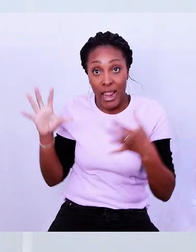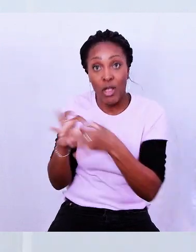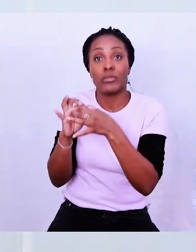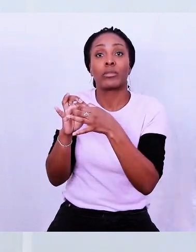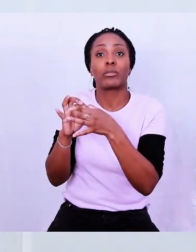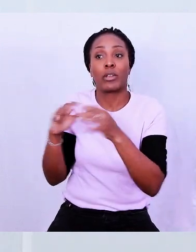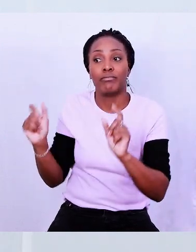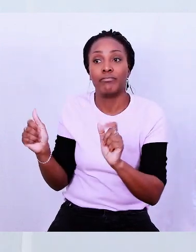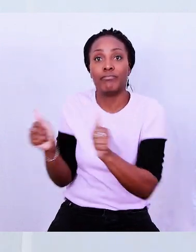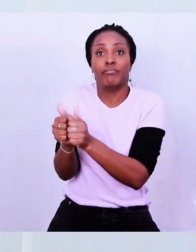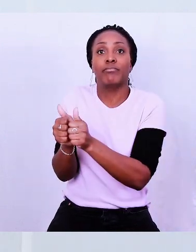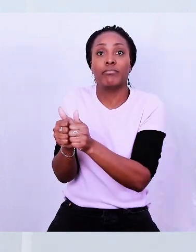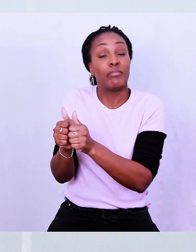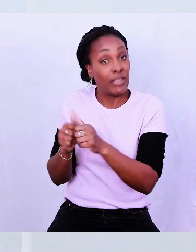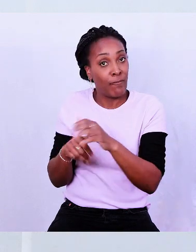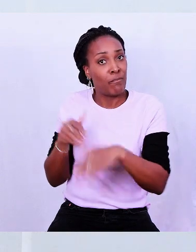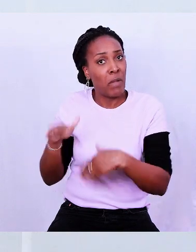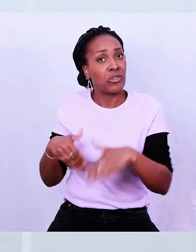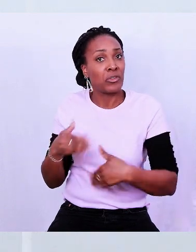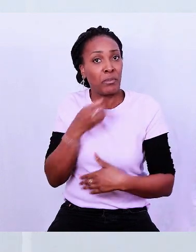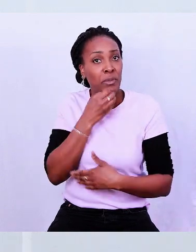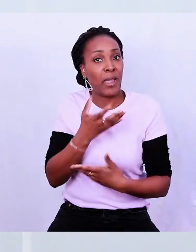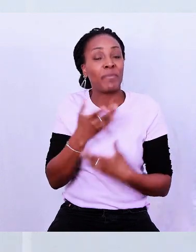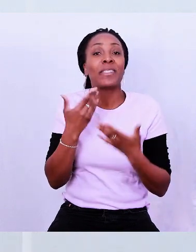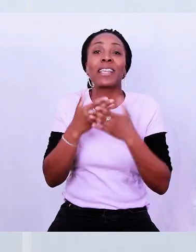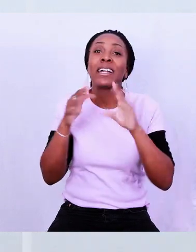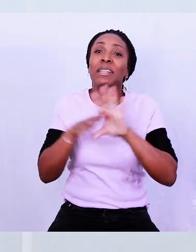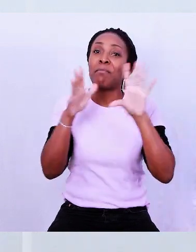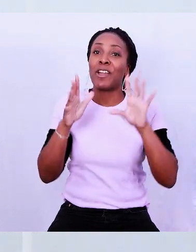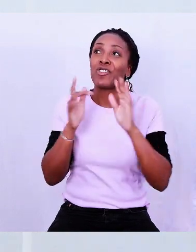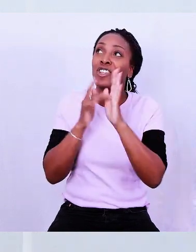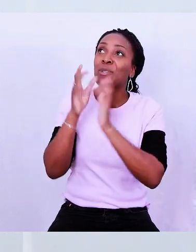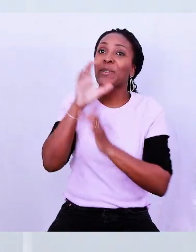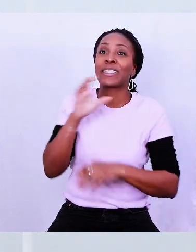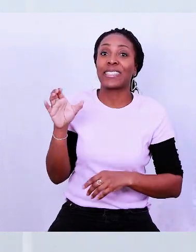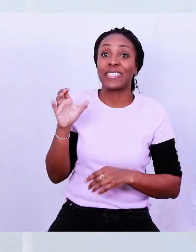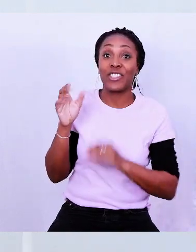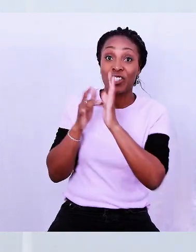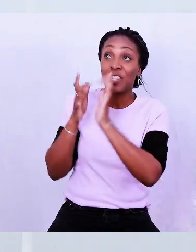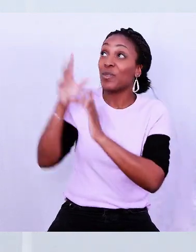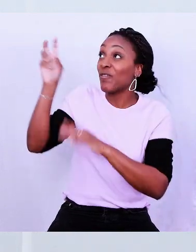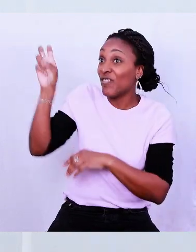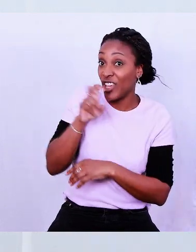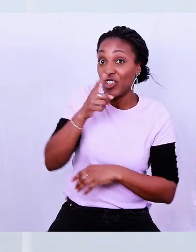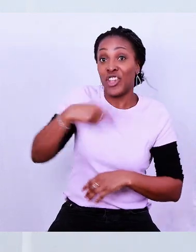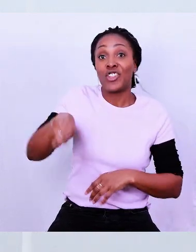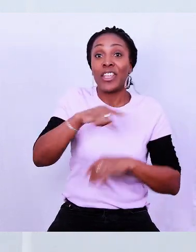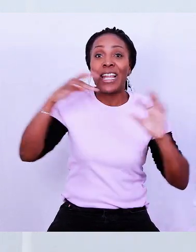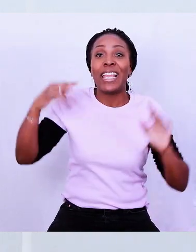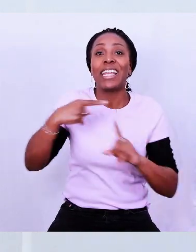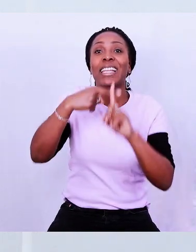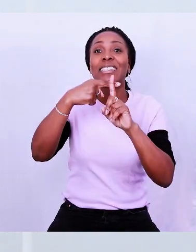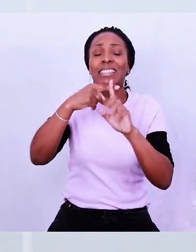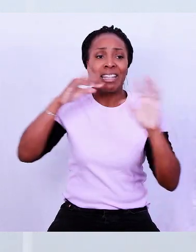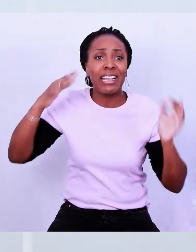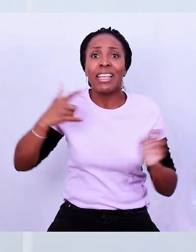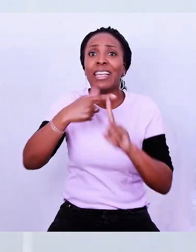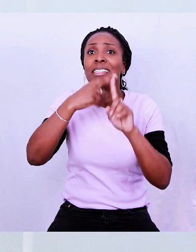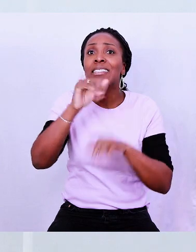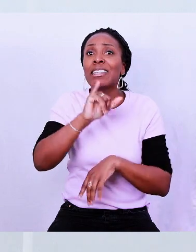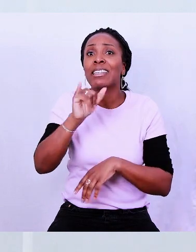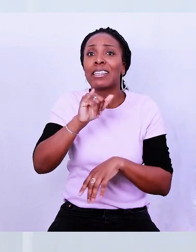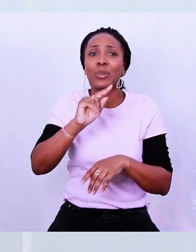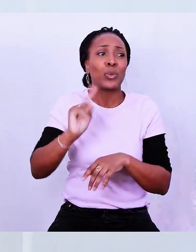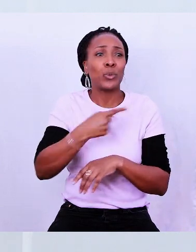fonctionner. Et ça, c'est l'image de Jésus-Christ lui-même. Jésus est venu chercher son Église, et l'Église est composée de tous